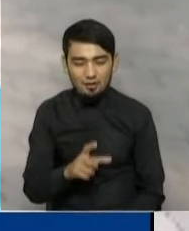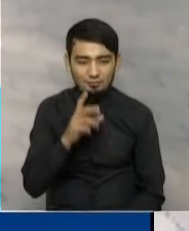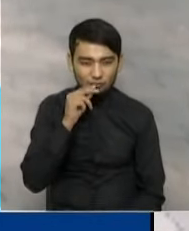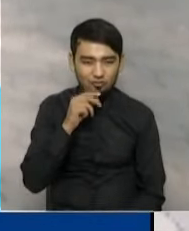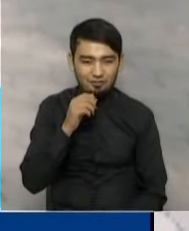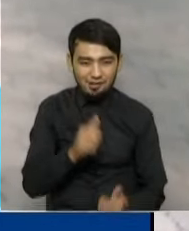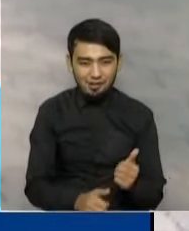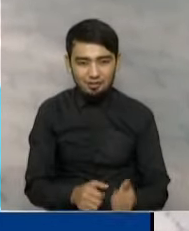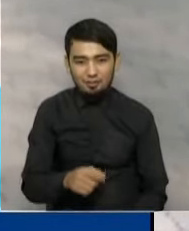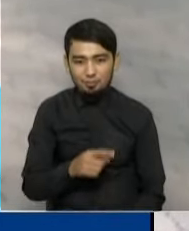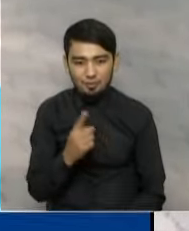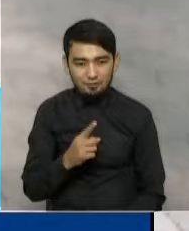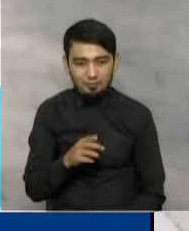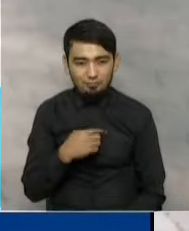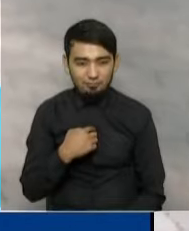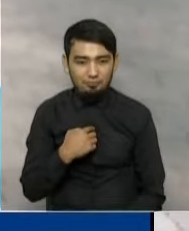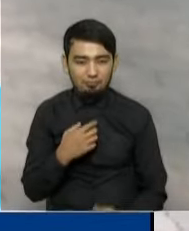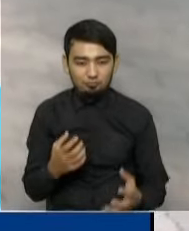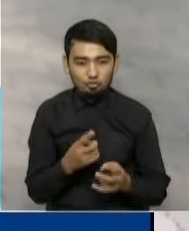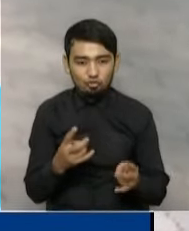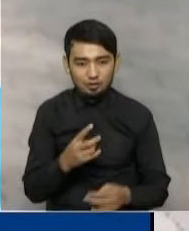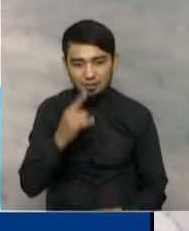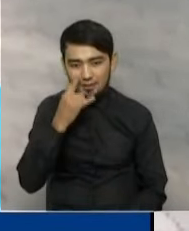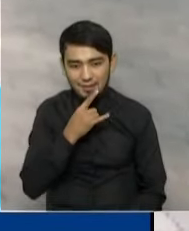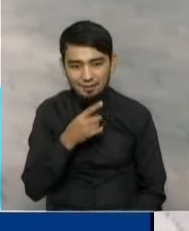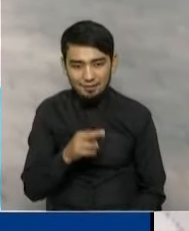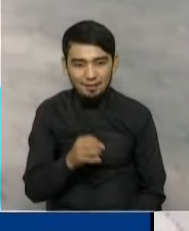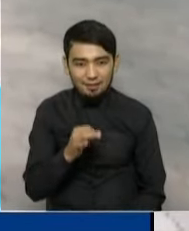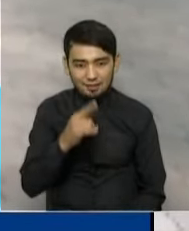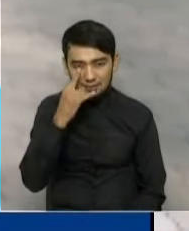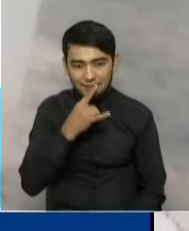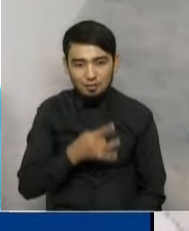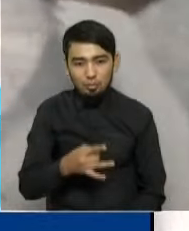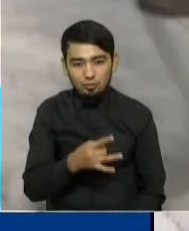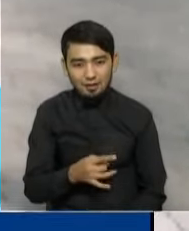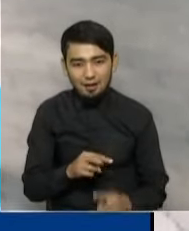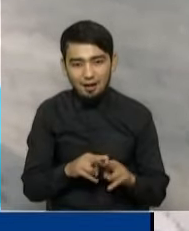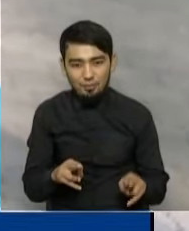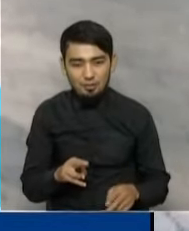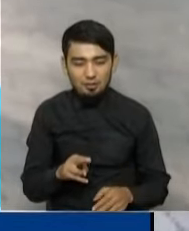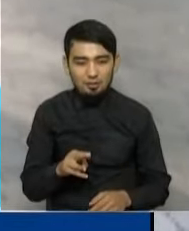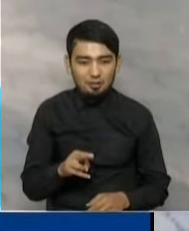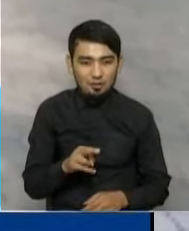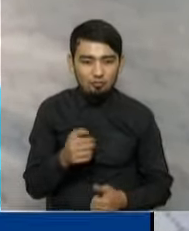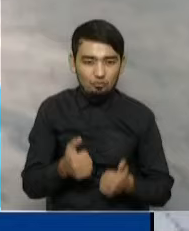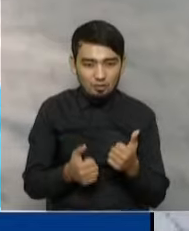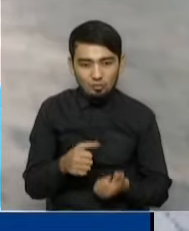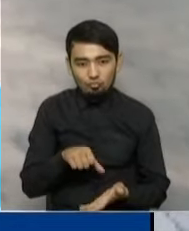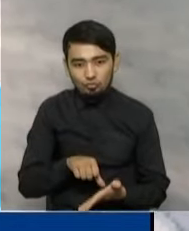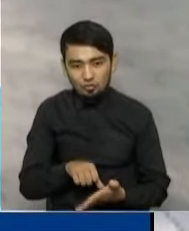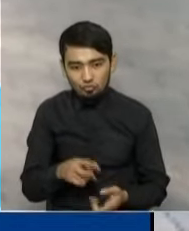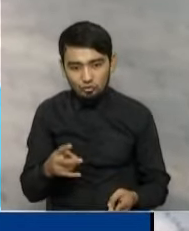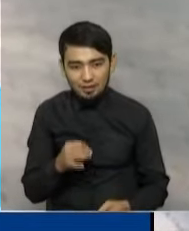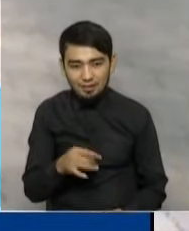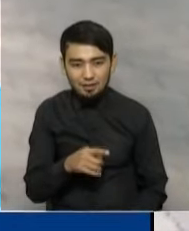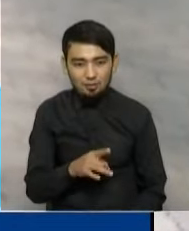Әр азаматтың ең алдымен бұл борышы деп ойлаймын. Отан алдындағы және де Қазақстан Республикасының осындай жарыстарына қатысу және